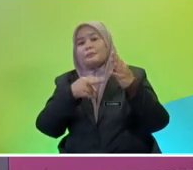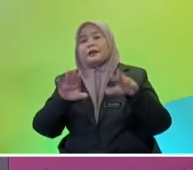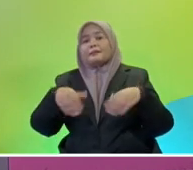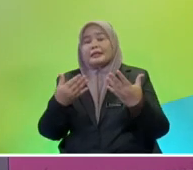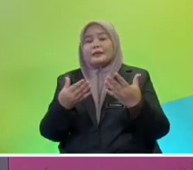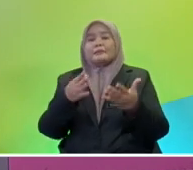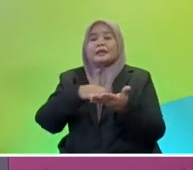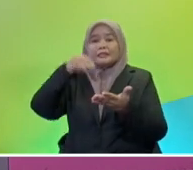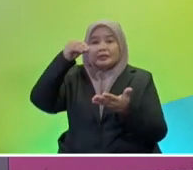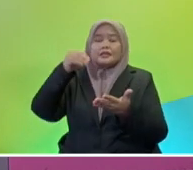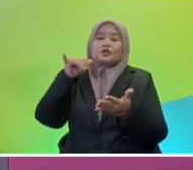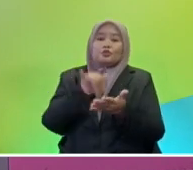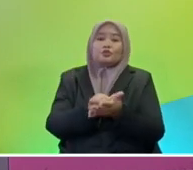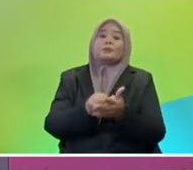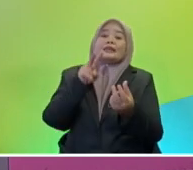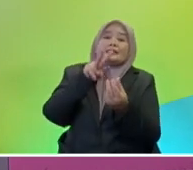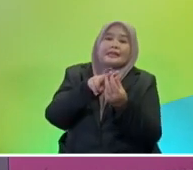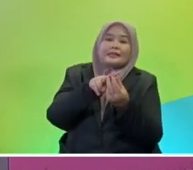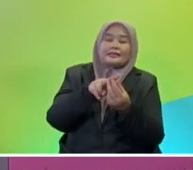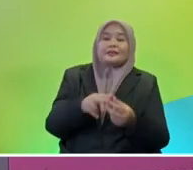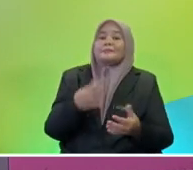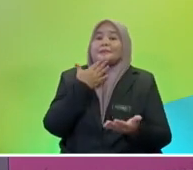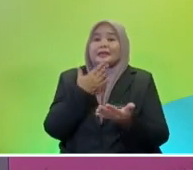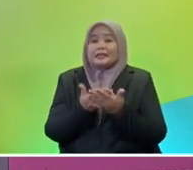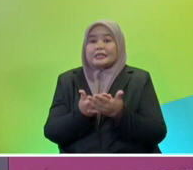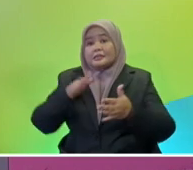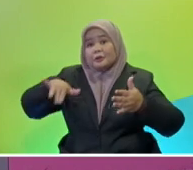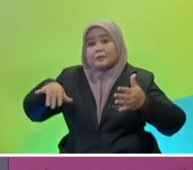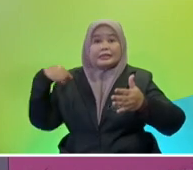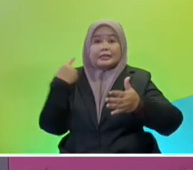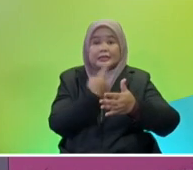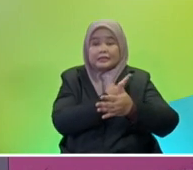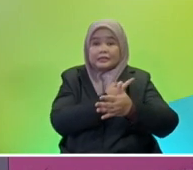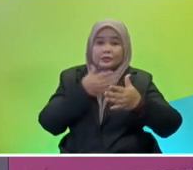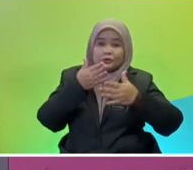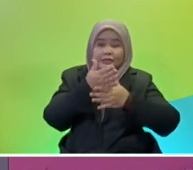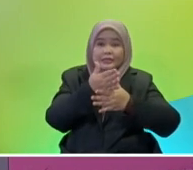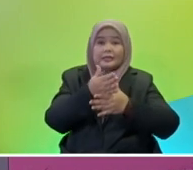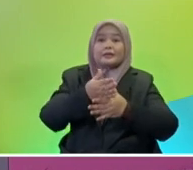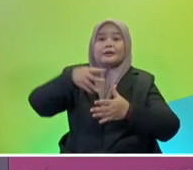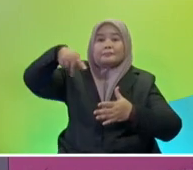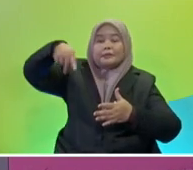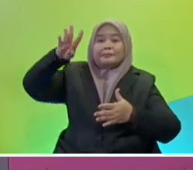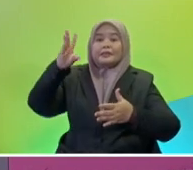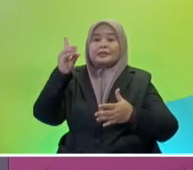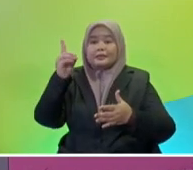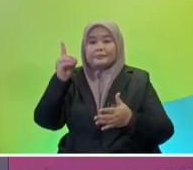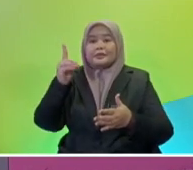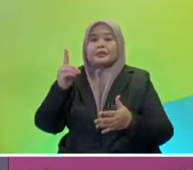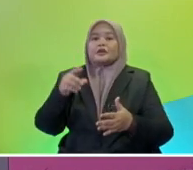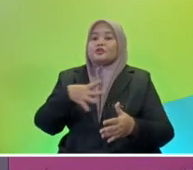pembelajaran itu berkesan Baiklah sebelum kita melaksanakan pencak Siran bilik dajjah ini